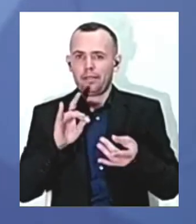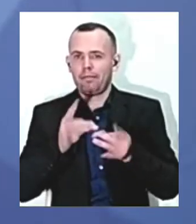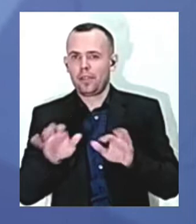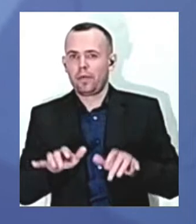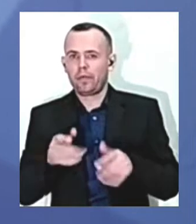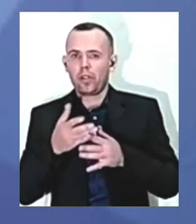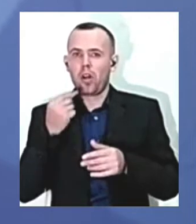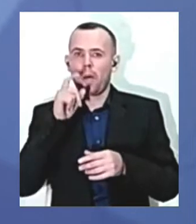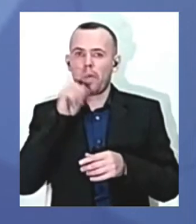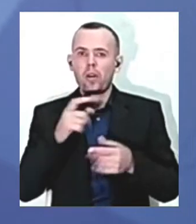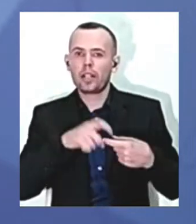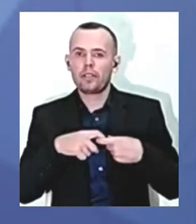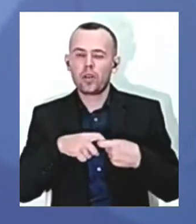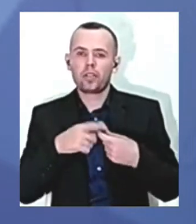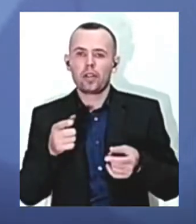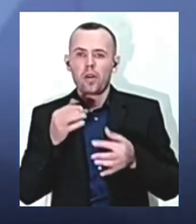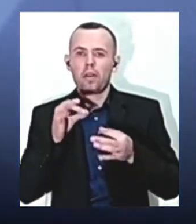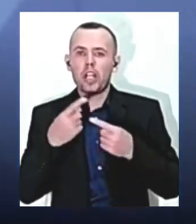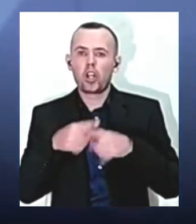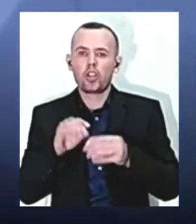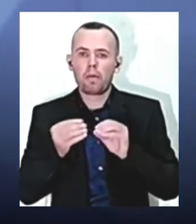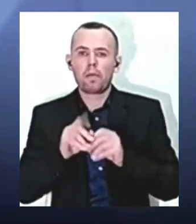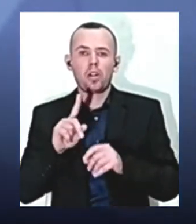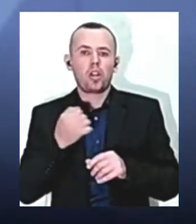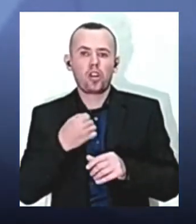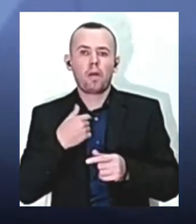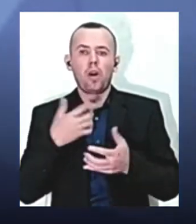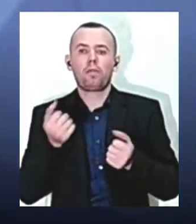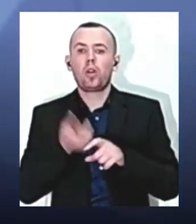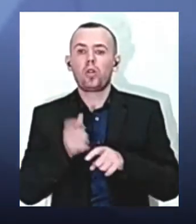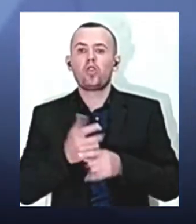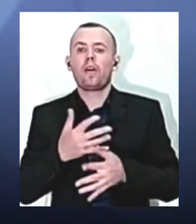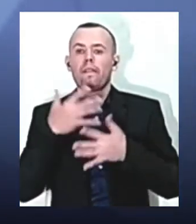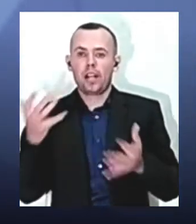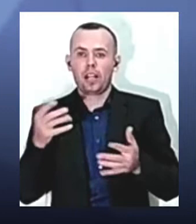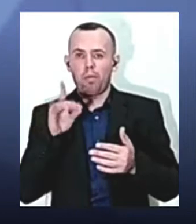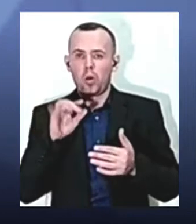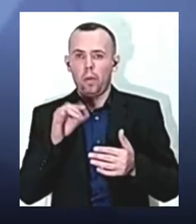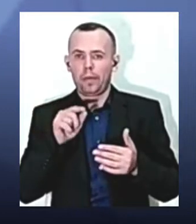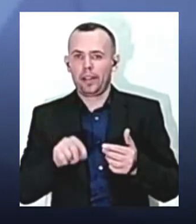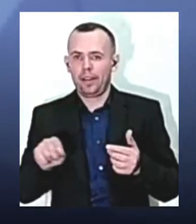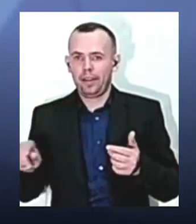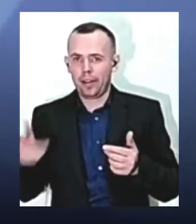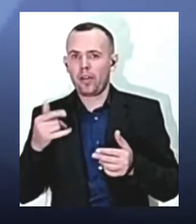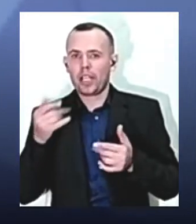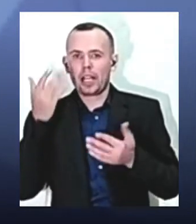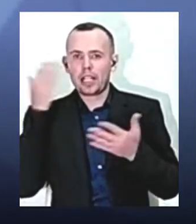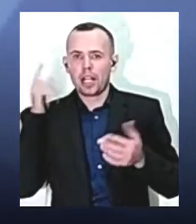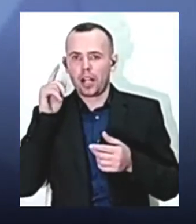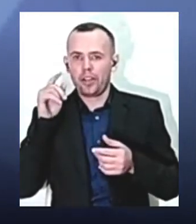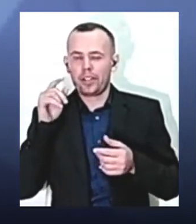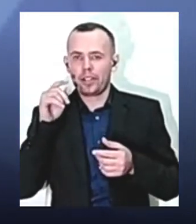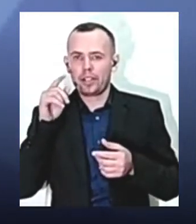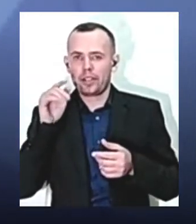певні технічні проблеми, на жаль, ми отримали дуже великі пробіли в знаннях дітей. І також те, що діти були вдома, і